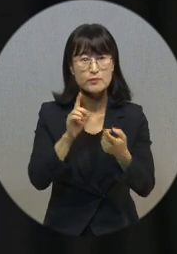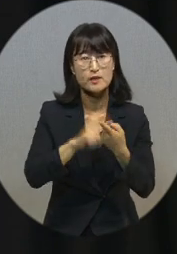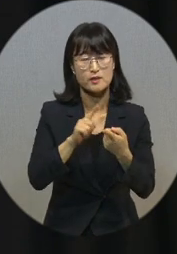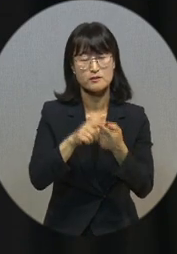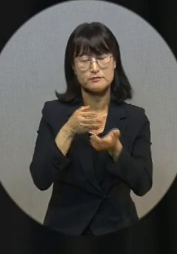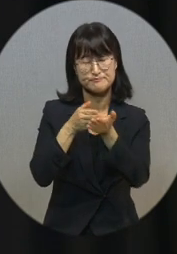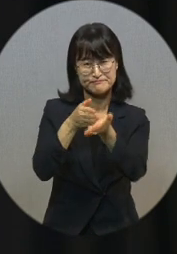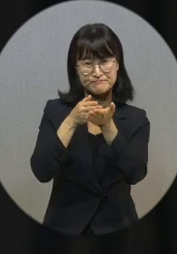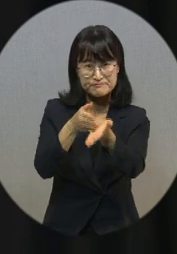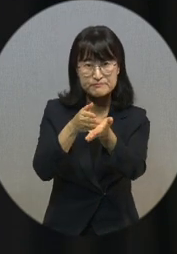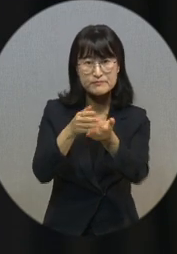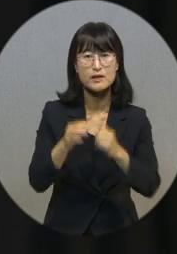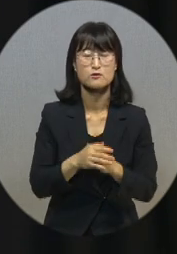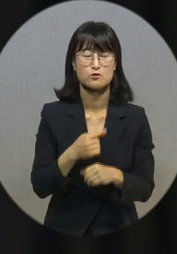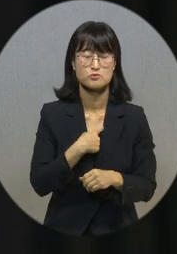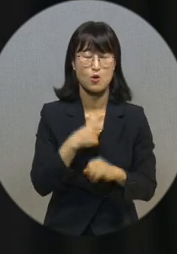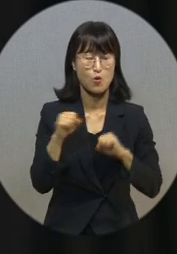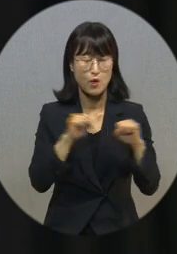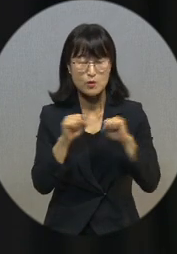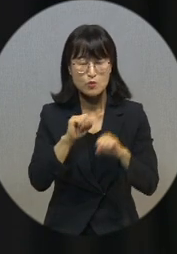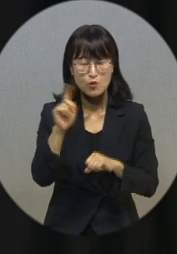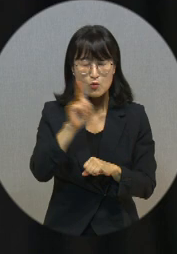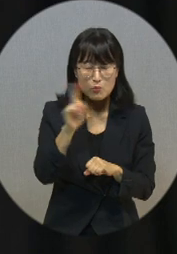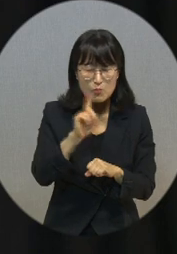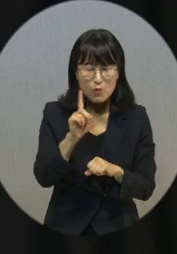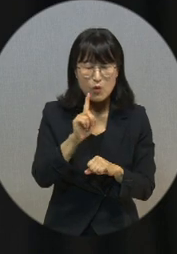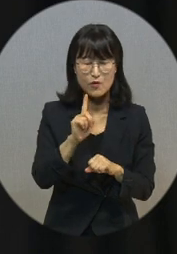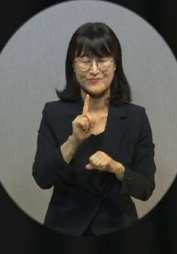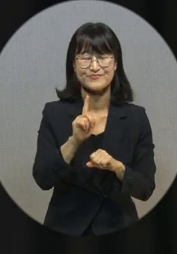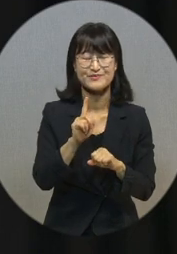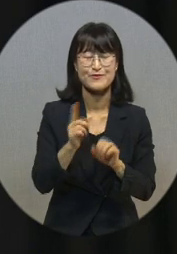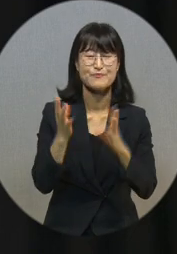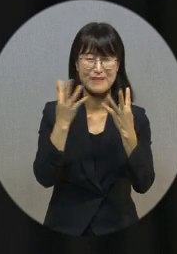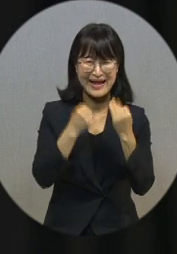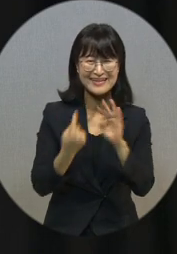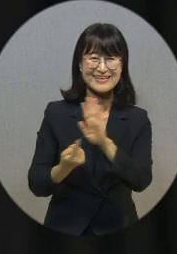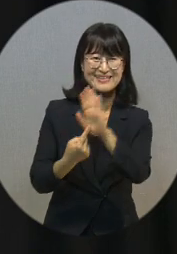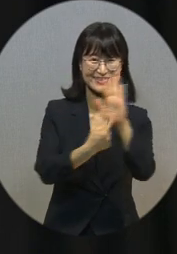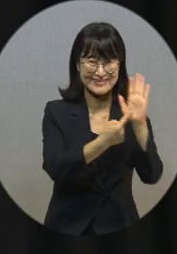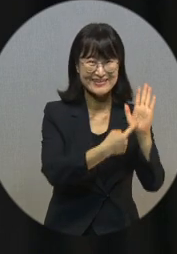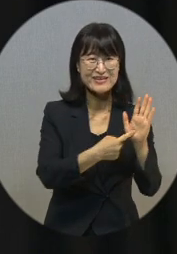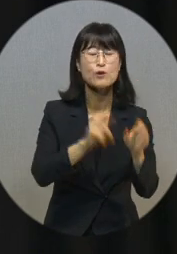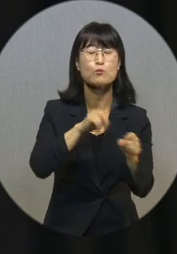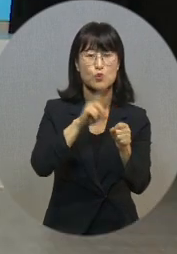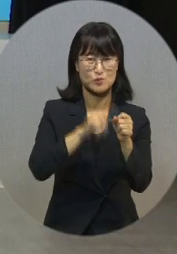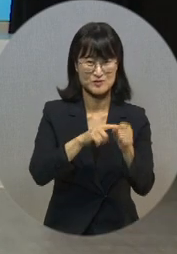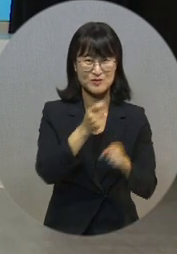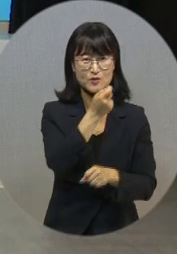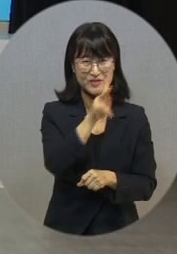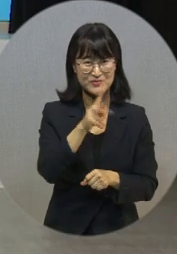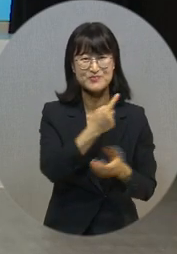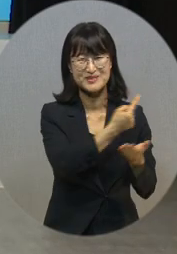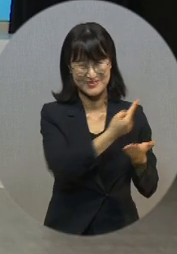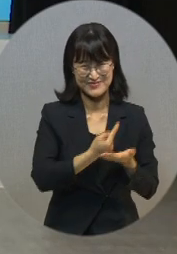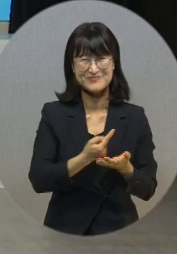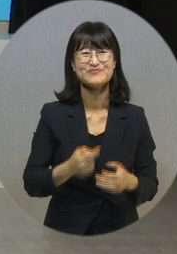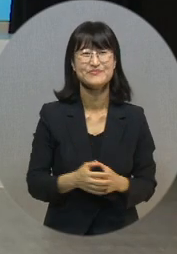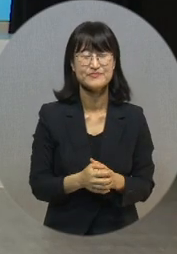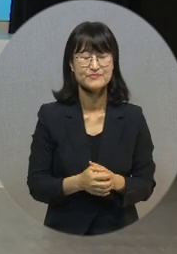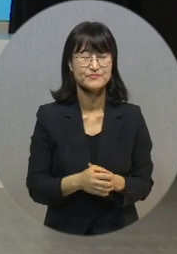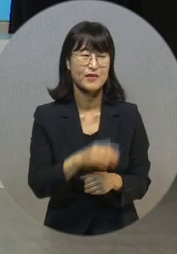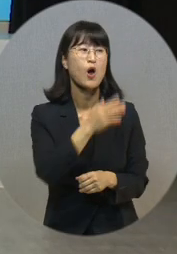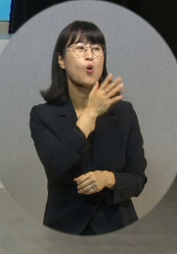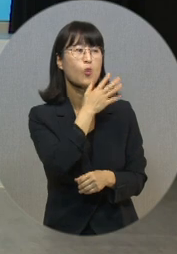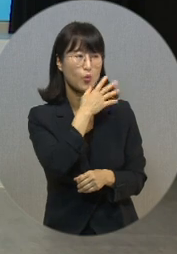그런 부분을 찾아 나가면서 또 그런 부분을 더 많이 알리고자 또 여기 복지TV에 또 출연하게 되었습니다. 아유, 네. 그랬군요. 그래도